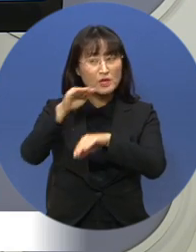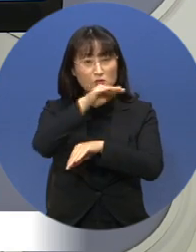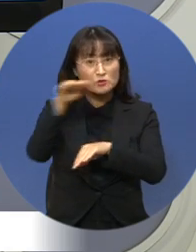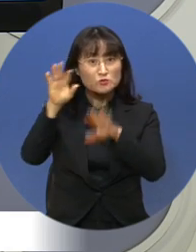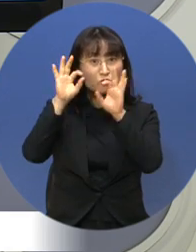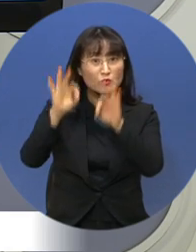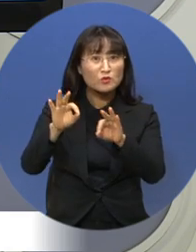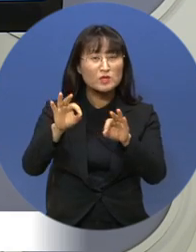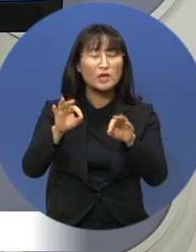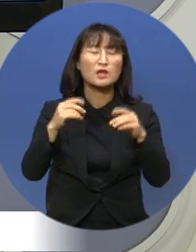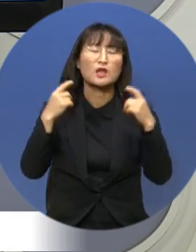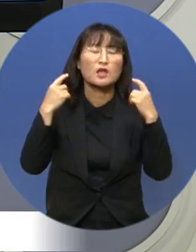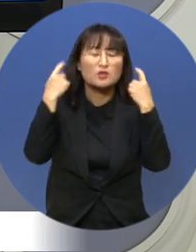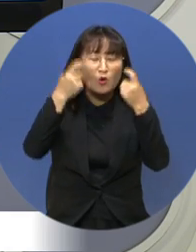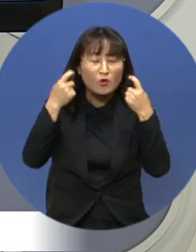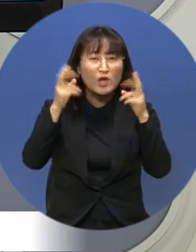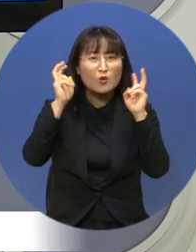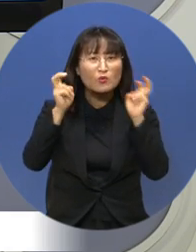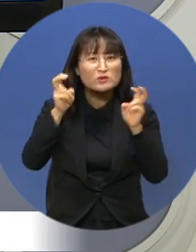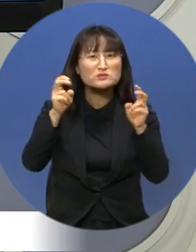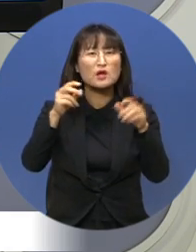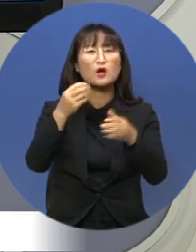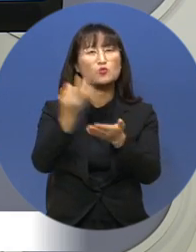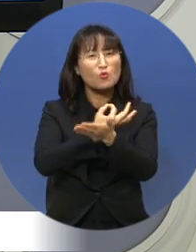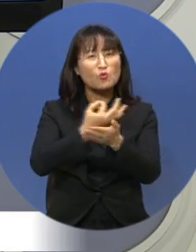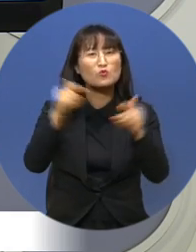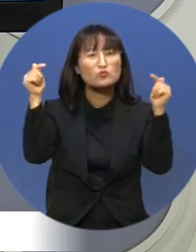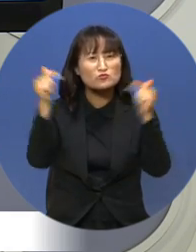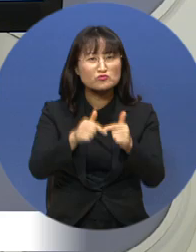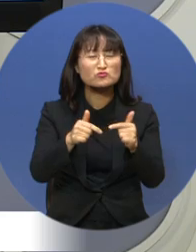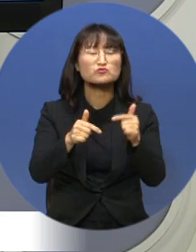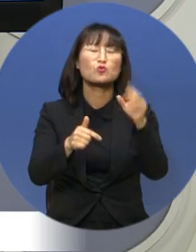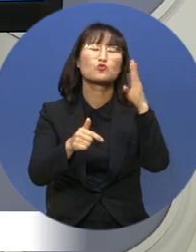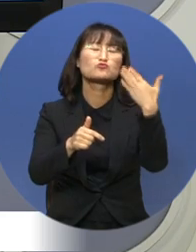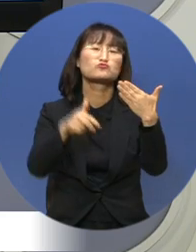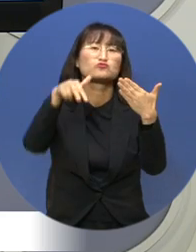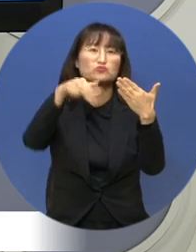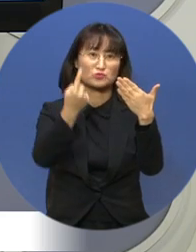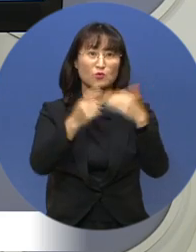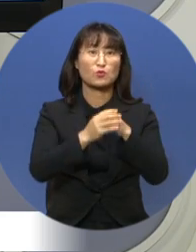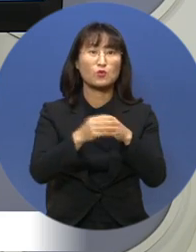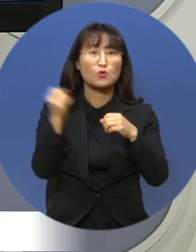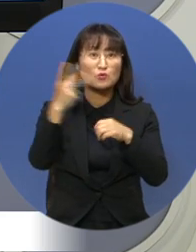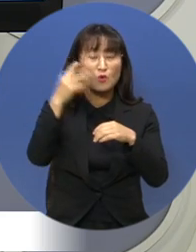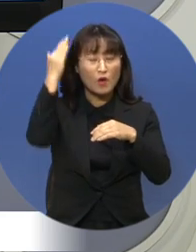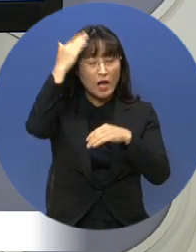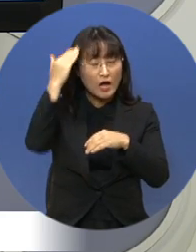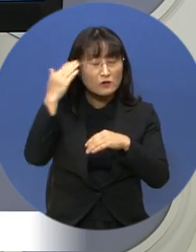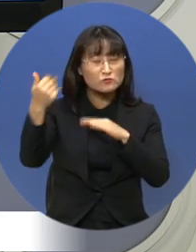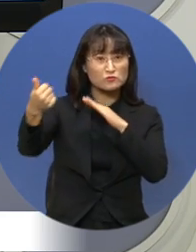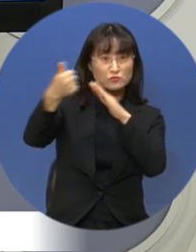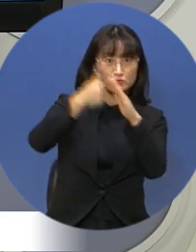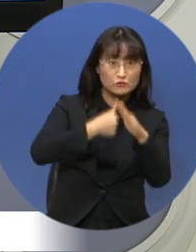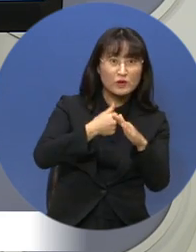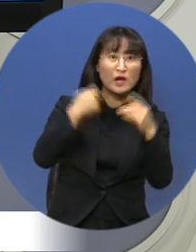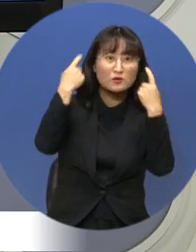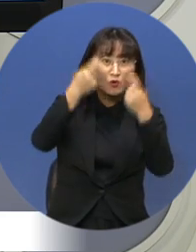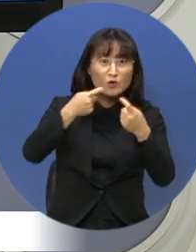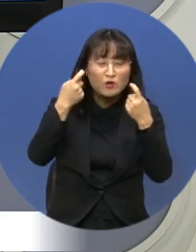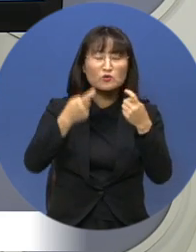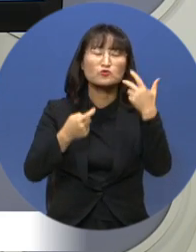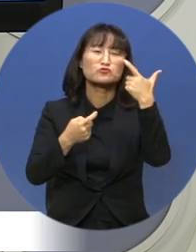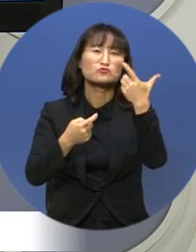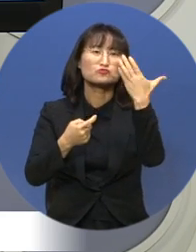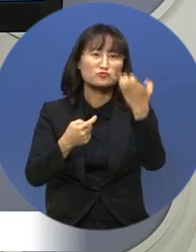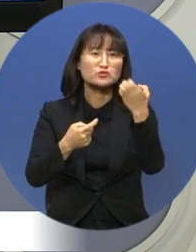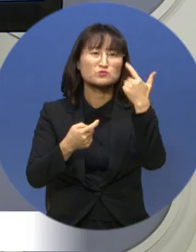규모가 9조원 을 상회하고 있으며 방한 관광객 또 3에서 9월 지난해 대비해 96%